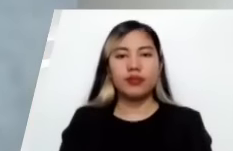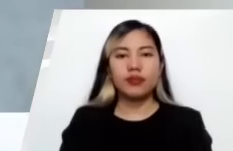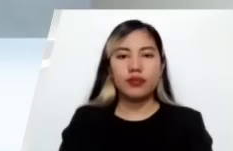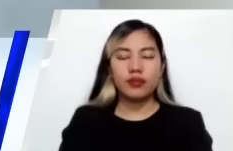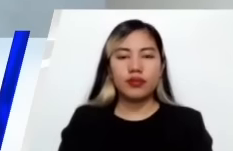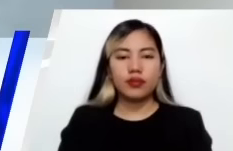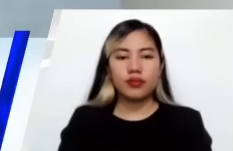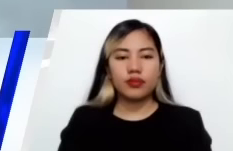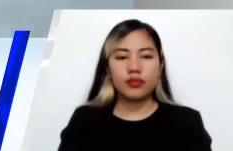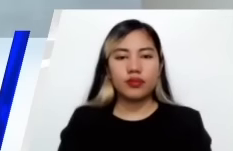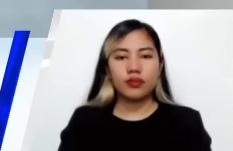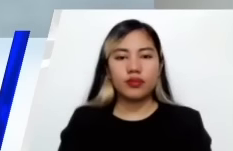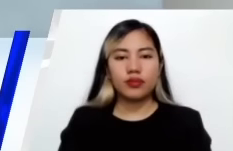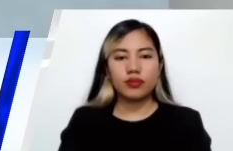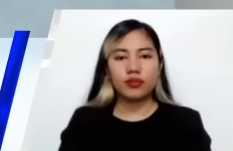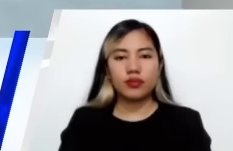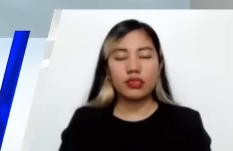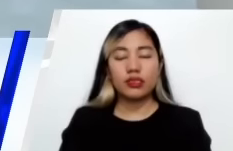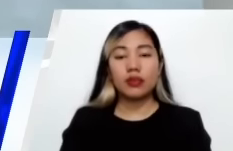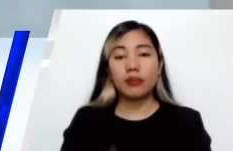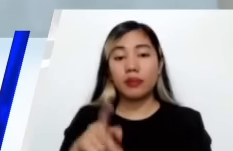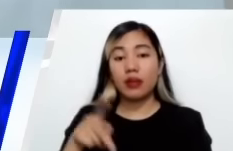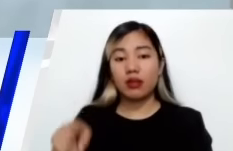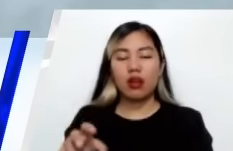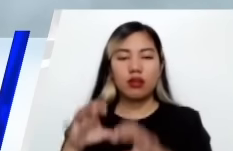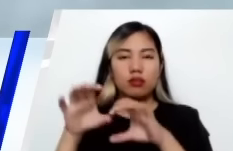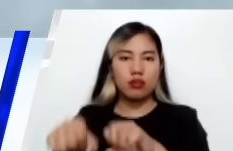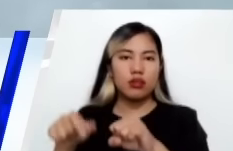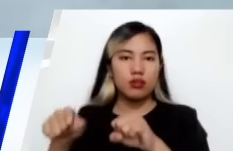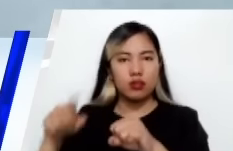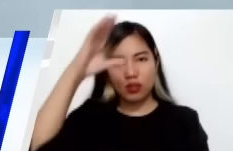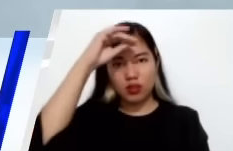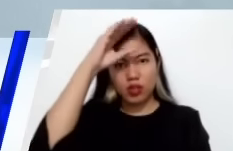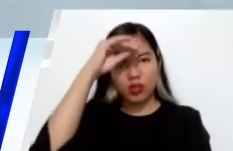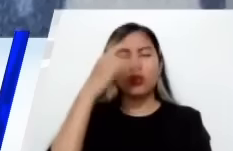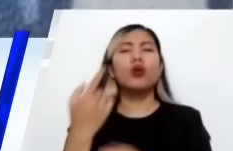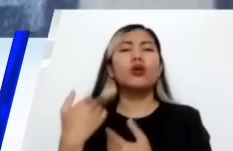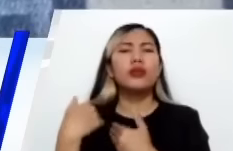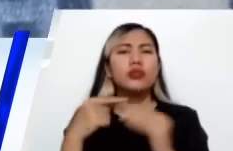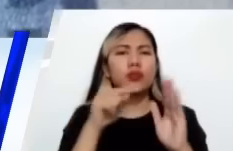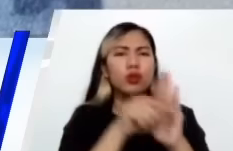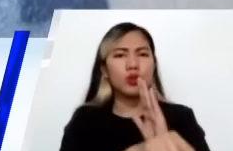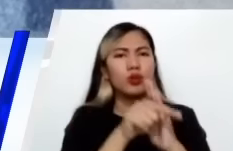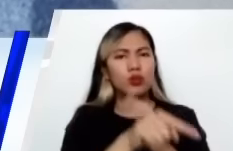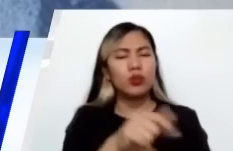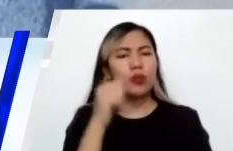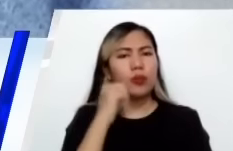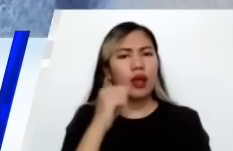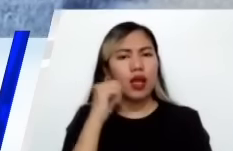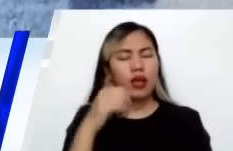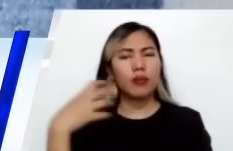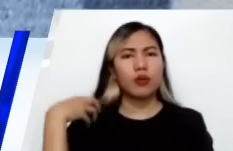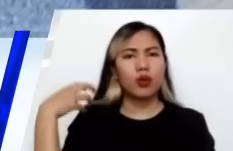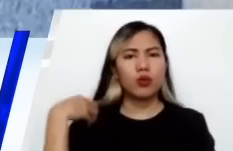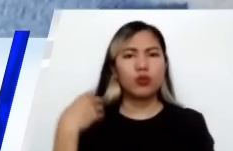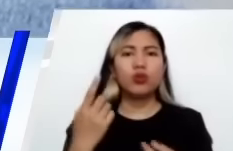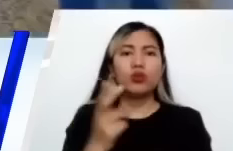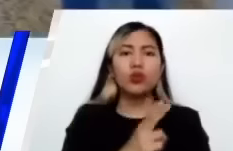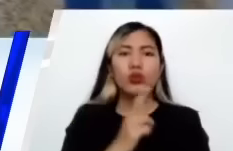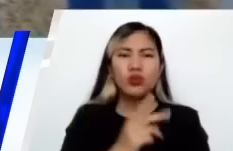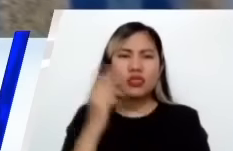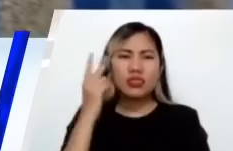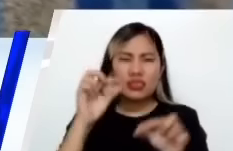Sa Candaba, Pampanga, ipinaaresto ng korte ang lalaking pumatay umano sa kanyang babaeng amo gamit ang karayom. Nangyari